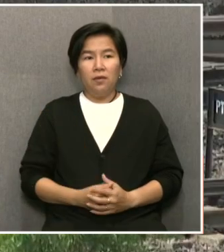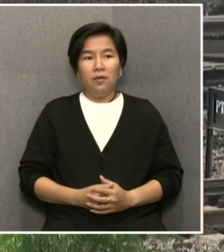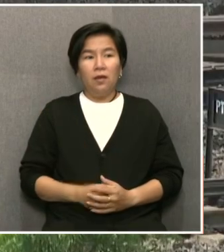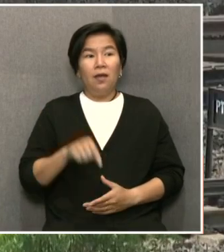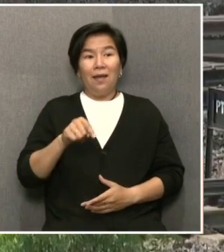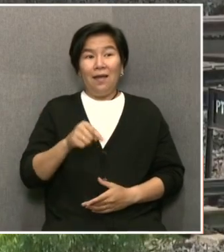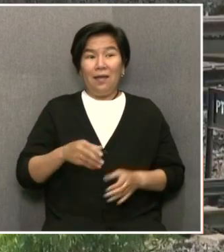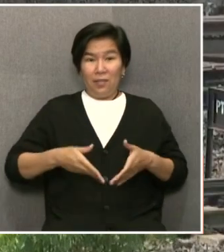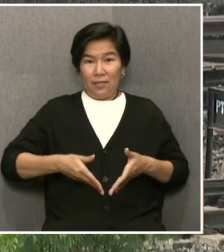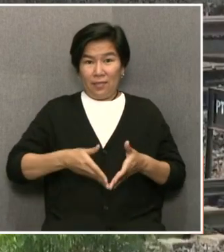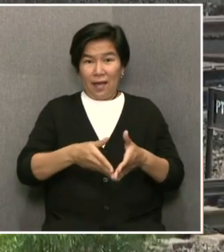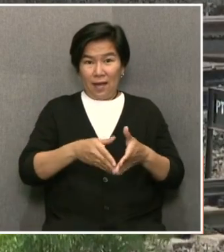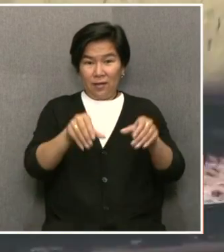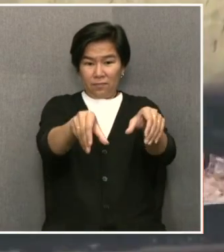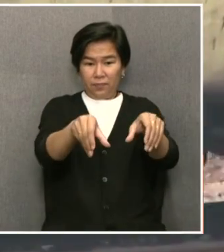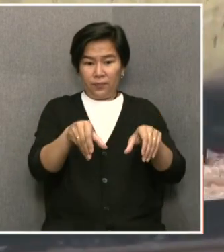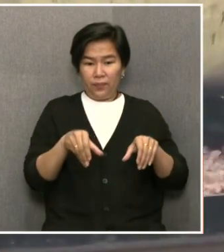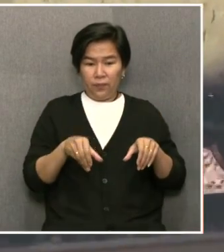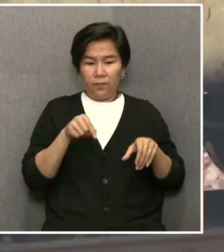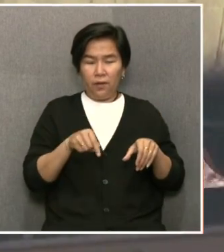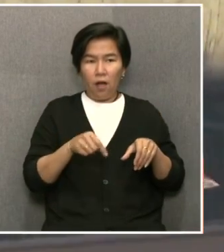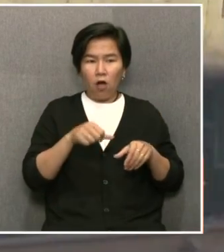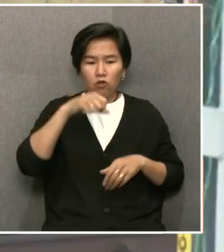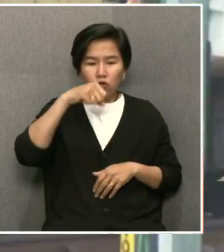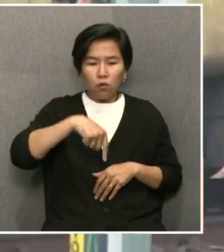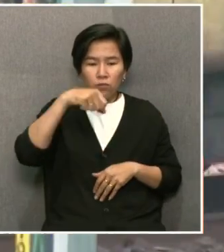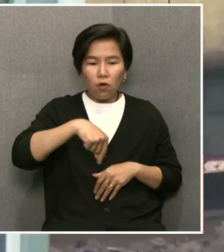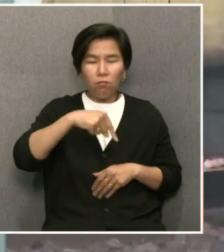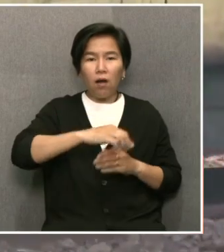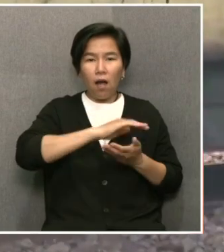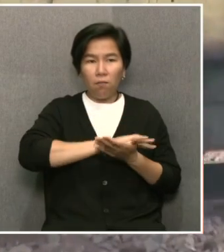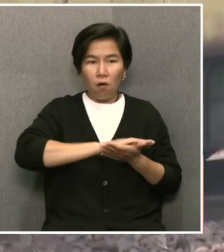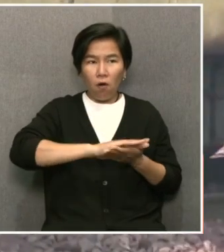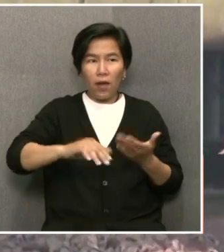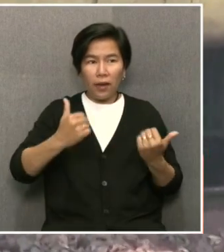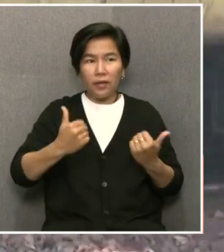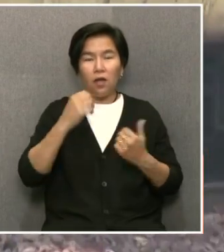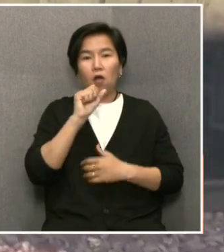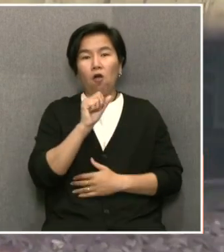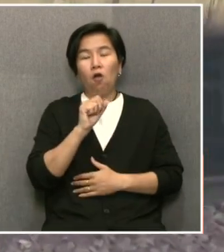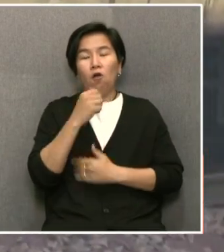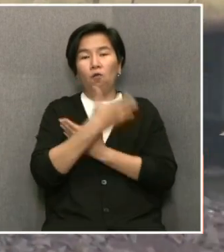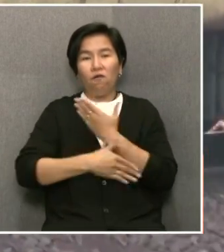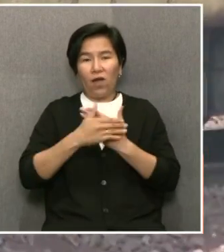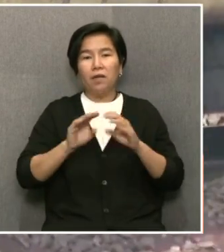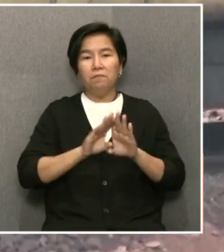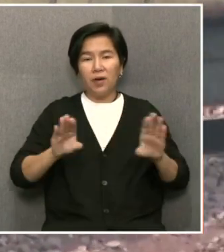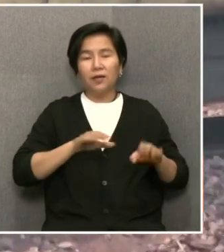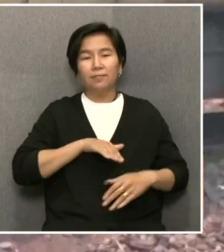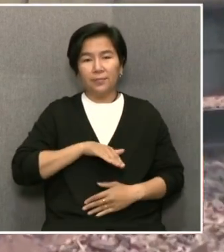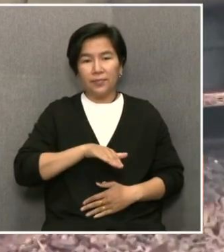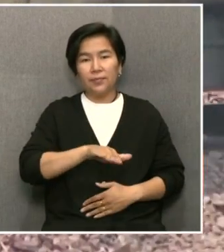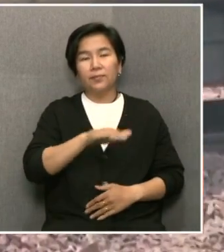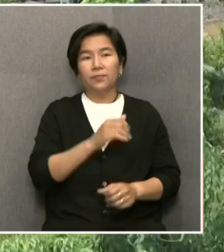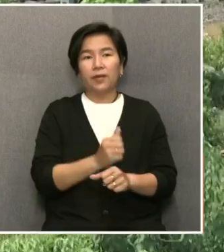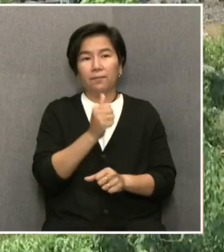ไฟอย่างน้อย 1รางที่เสียหายก็ได้ซ่อมแซมเสร็จแล้วนะคะเริ่มกลับมาใช้งานได้แล้วตั้งแต่คืนวันอาทิตย์ที่ผ่านมา